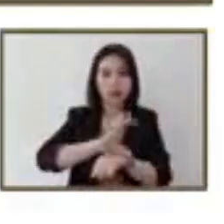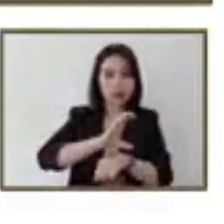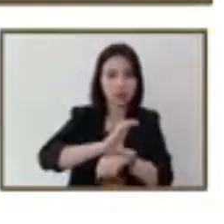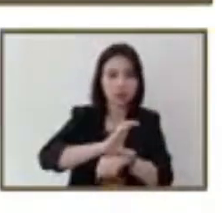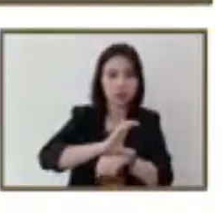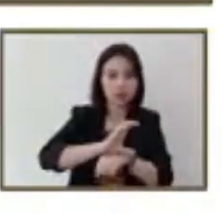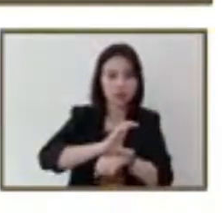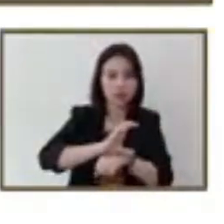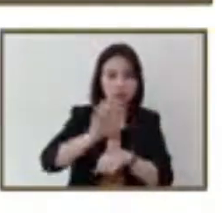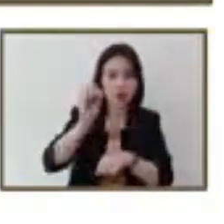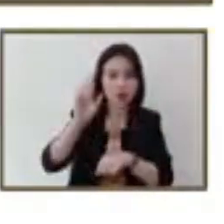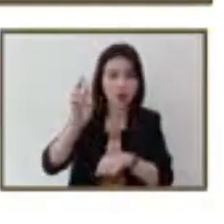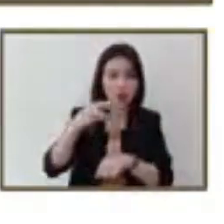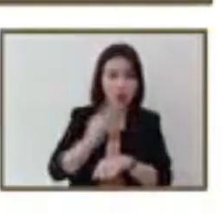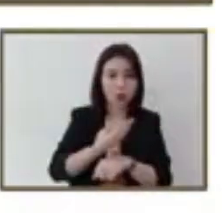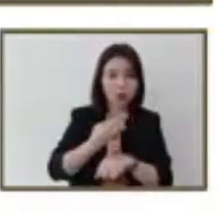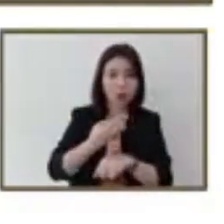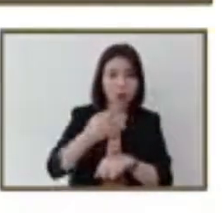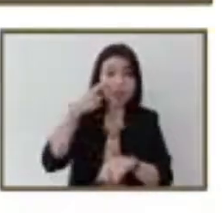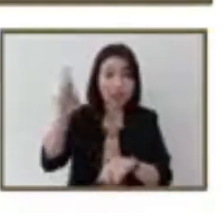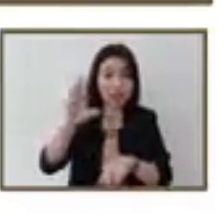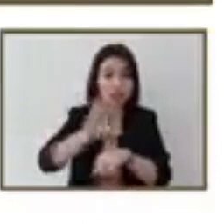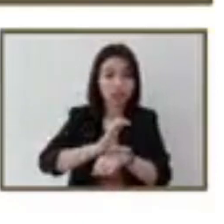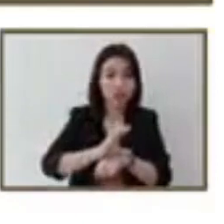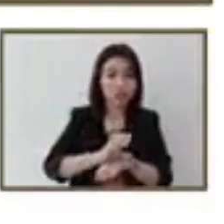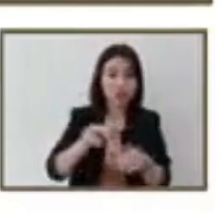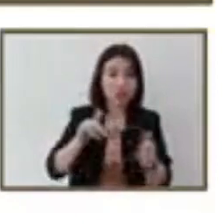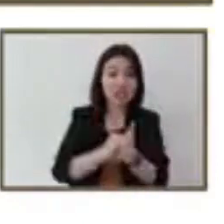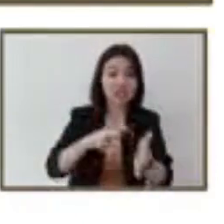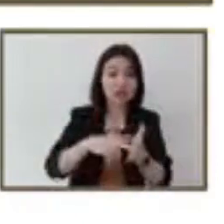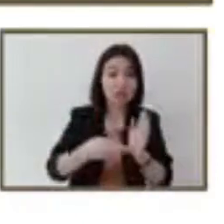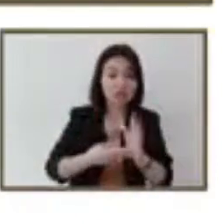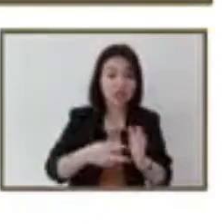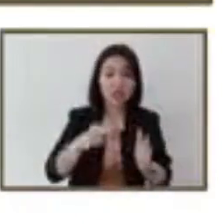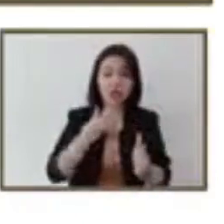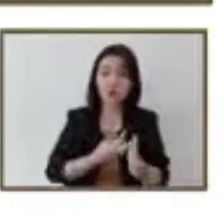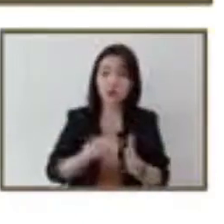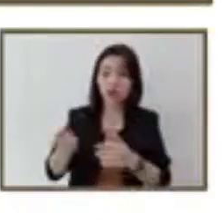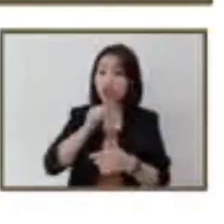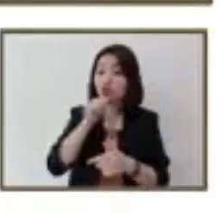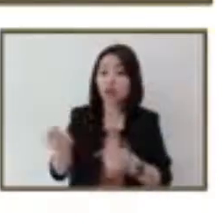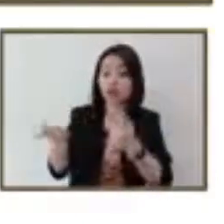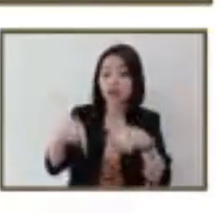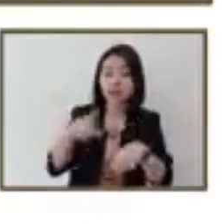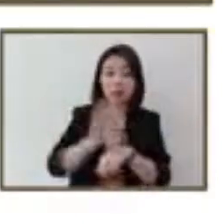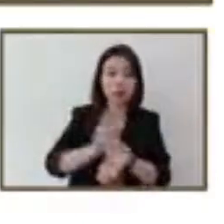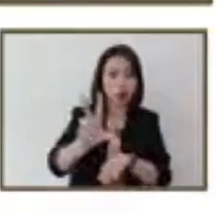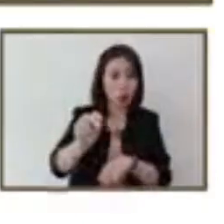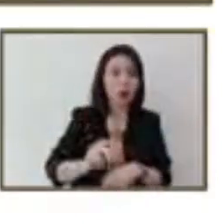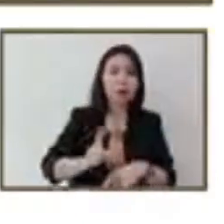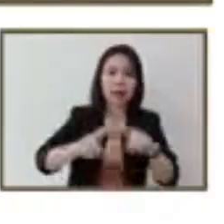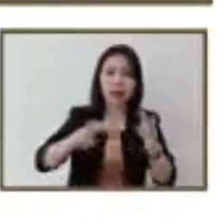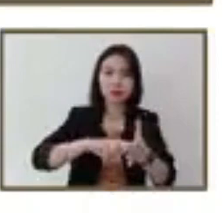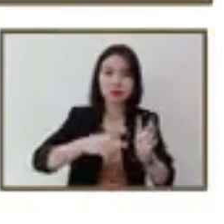na mini-miss nyo yung church ay hindi kayo nakaka-attend sa church o hindi kayo pupunta sa church. Pero ang ibig sabihin